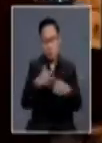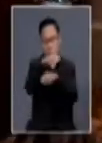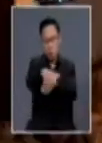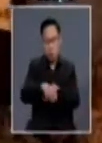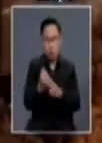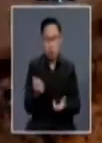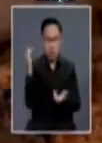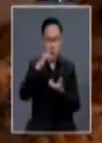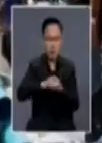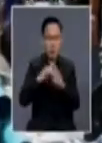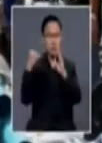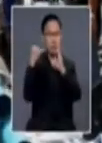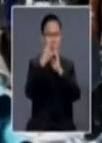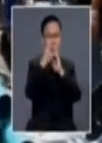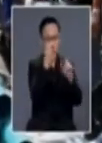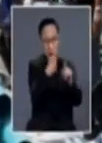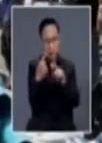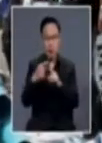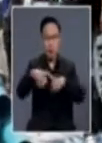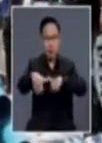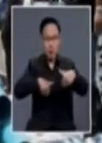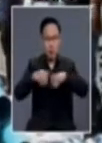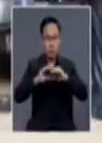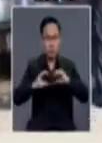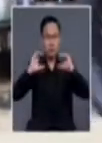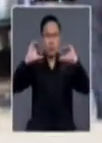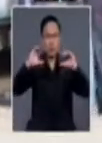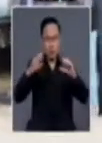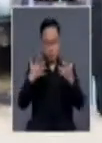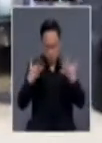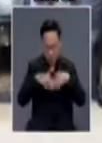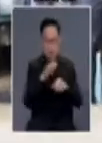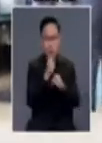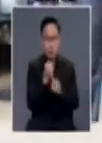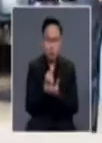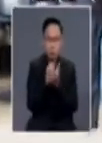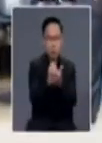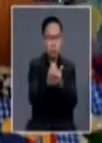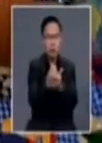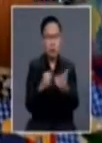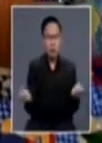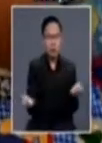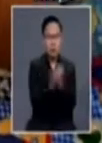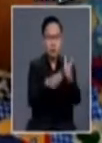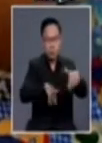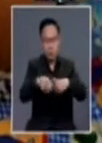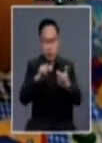ส่วนราชการและประชาชนที่มีจิตอาสาให้การช่วยเหลือผู้ประสบอุทกภัยเป็นการเร่งด่วนด้วยการอ